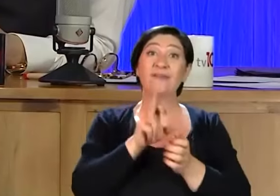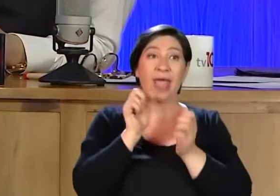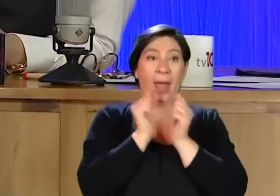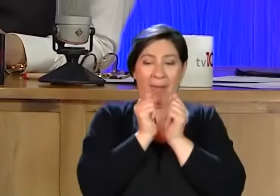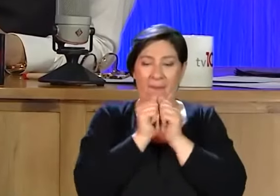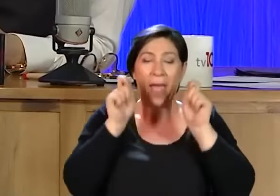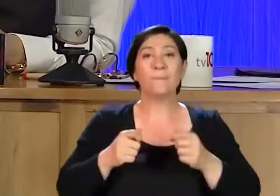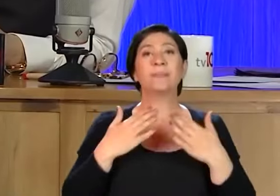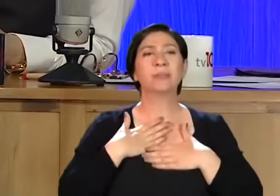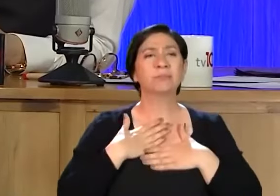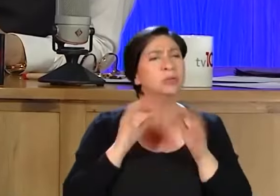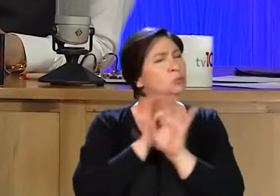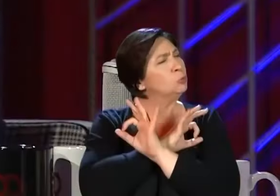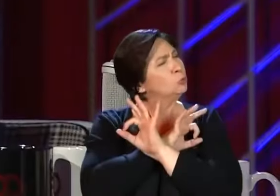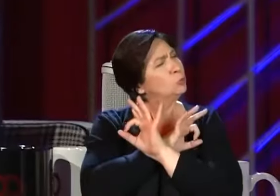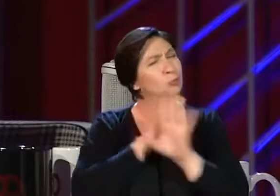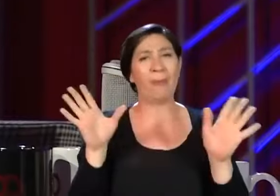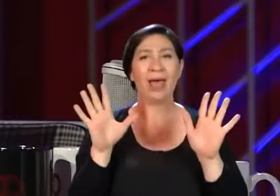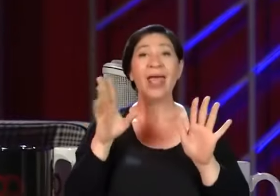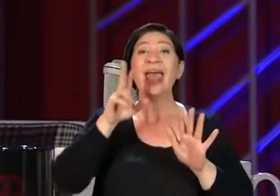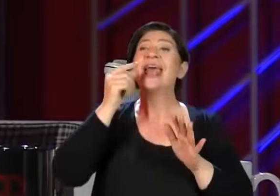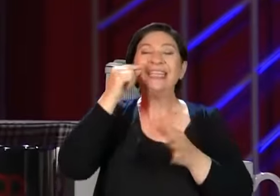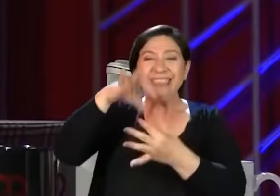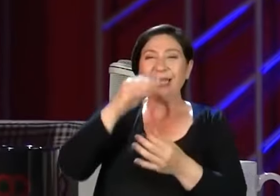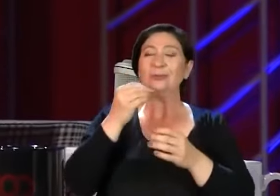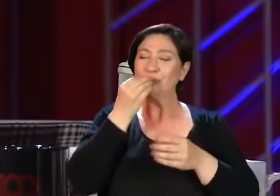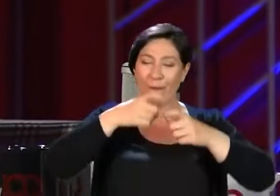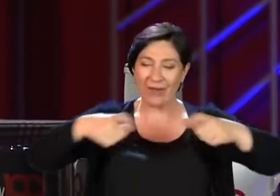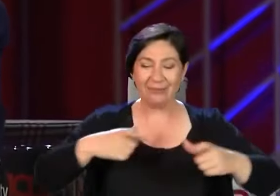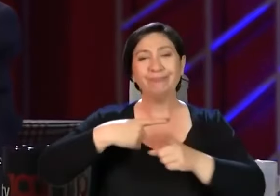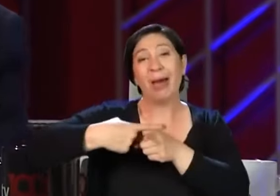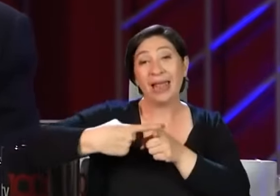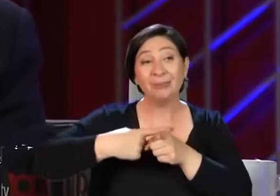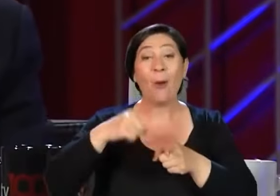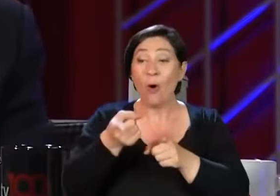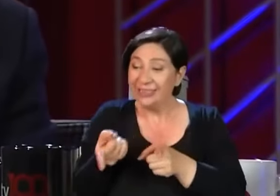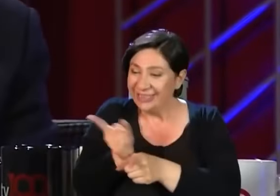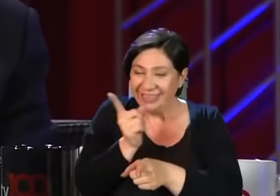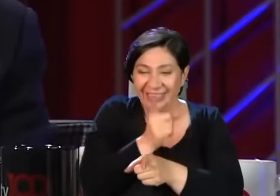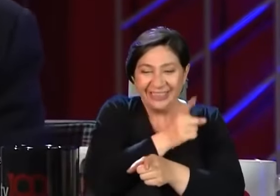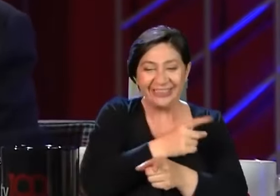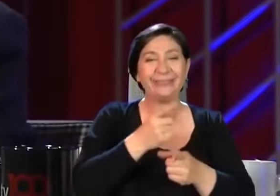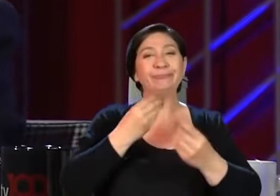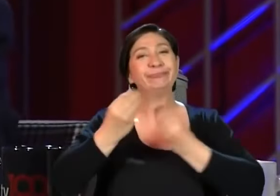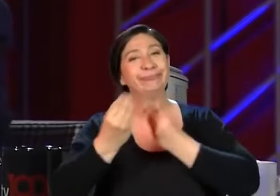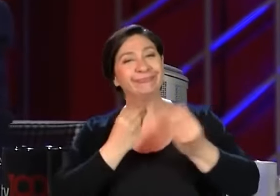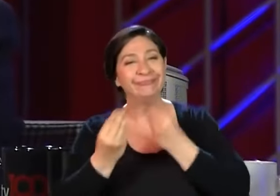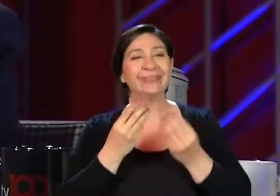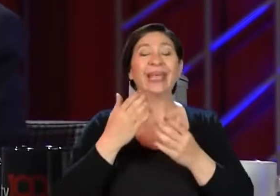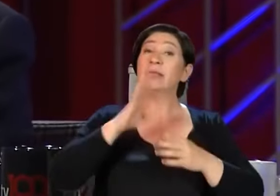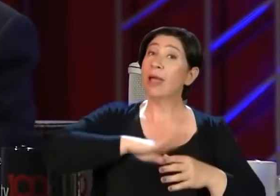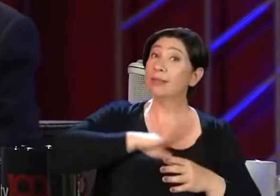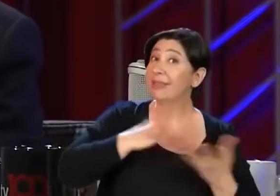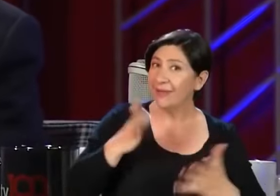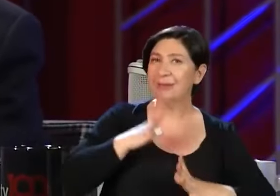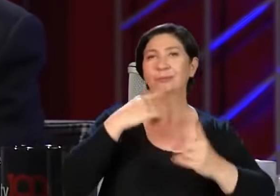birisiyim. Olağanüstü bir şey. Ya insanlarla sofrasını paylaşmak, onların o çeşitliliğiyle bir münasebet kurmak, dertlerini